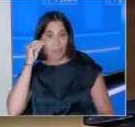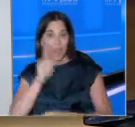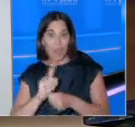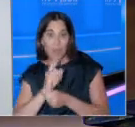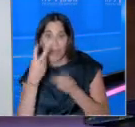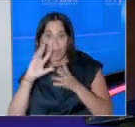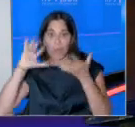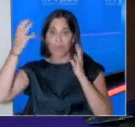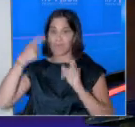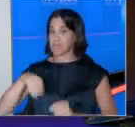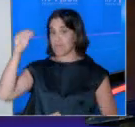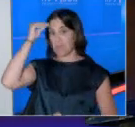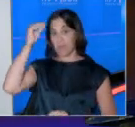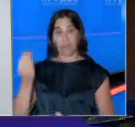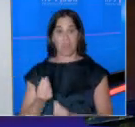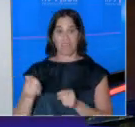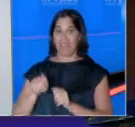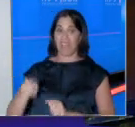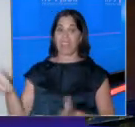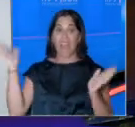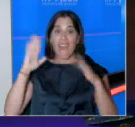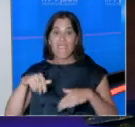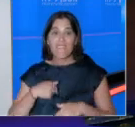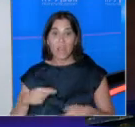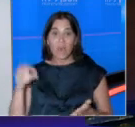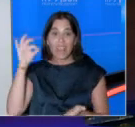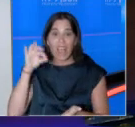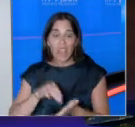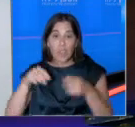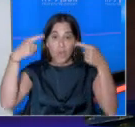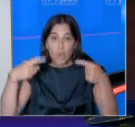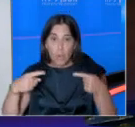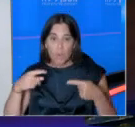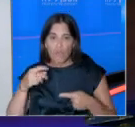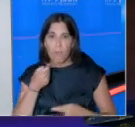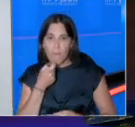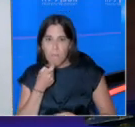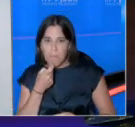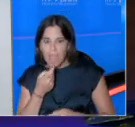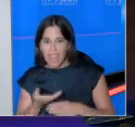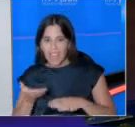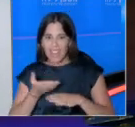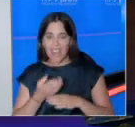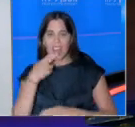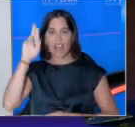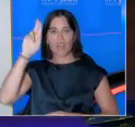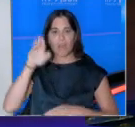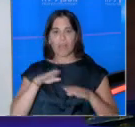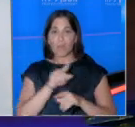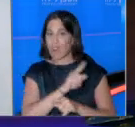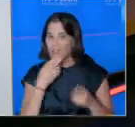מזה. בחיים אני לא זוכרת את זה, אפילו לא את היום שפרס, אתה זוכר, עלה להשביע את הממשלה שלא